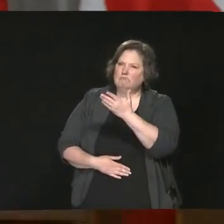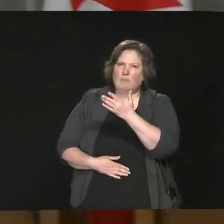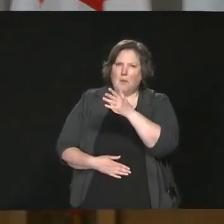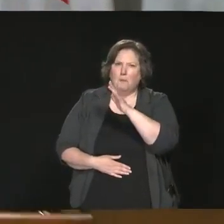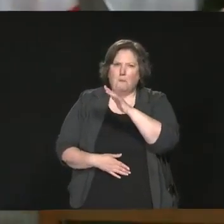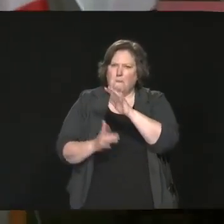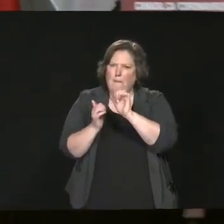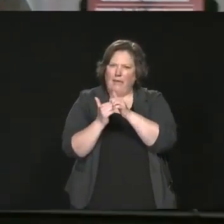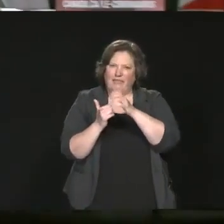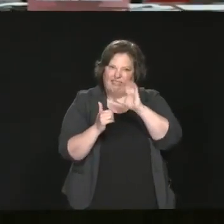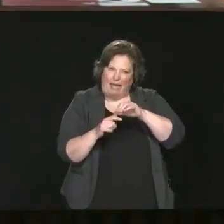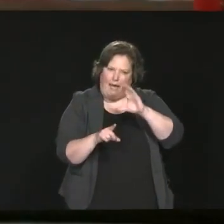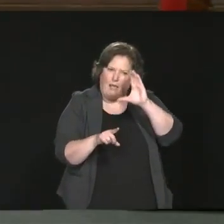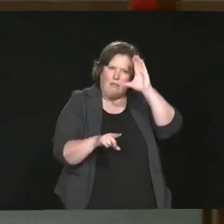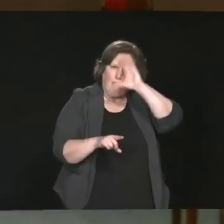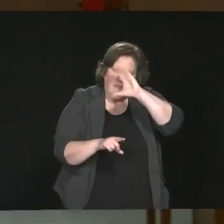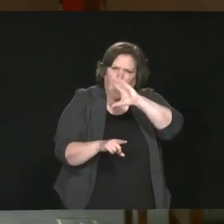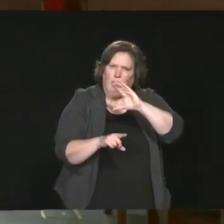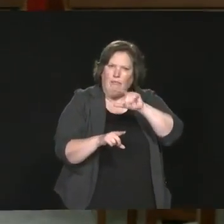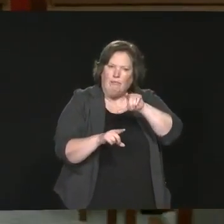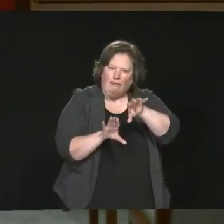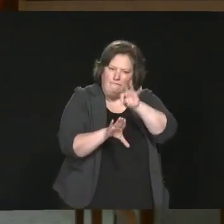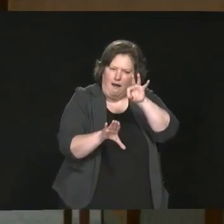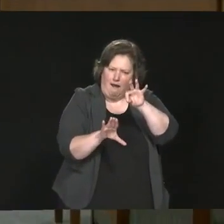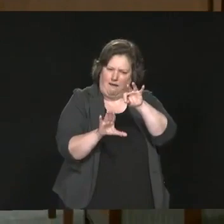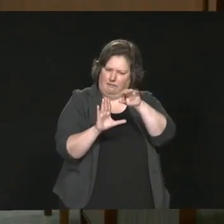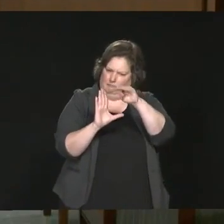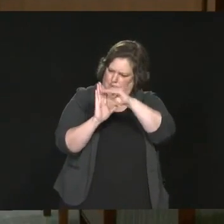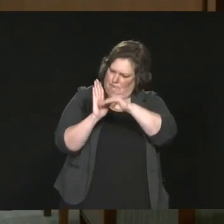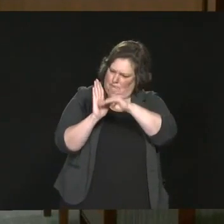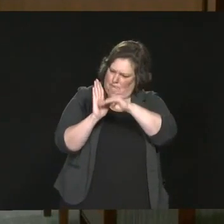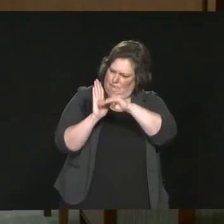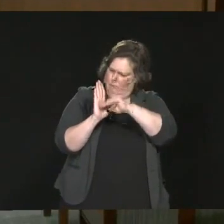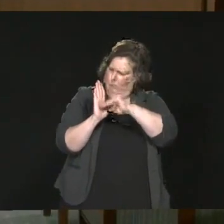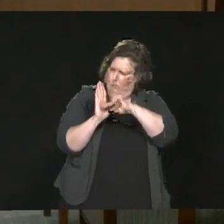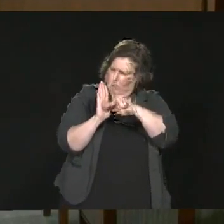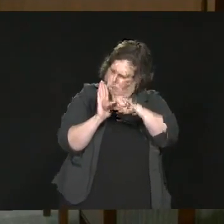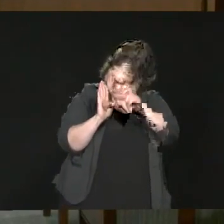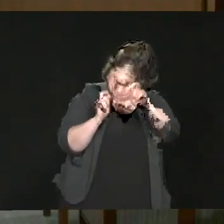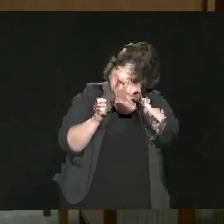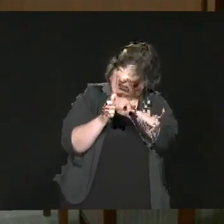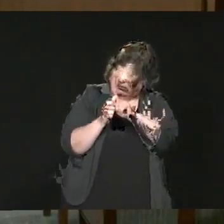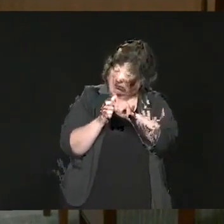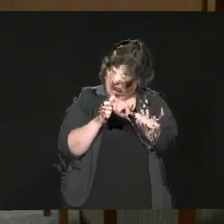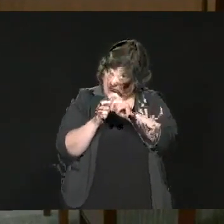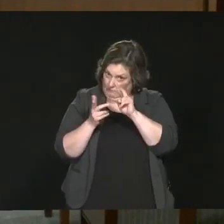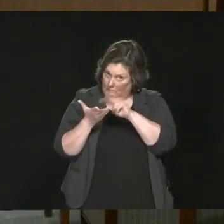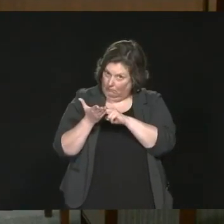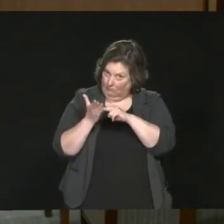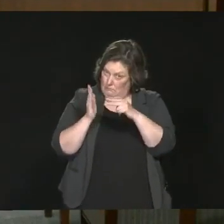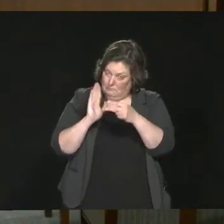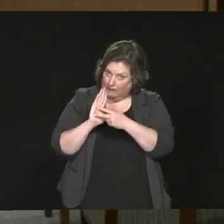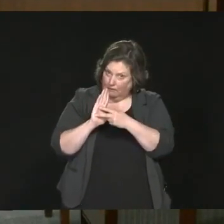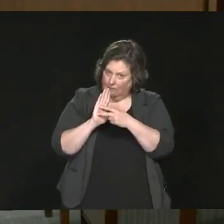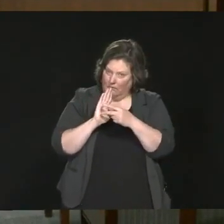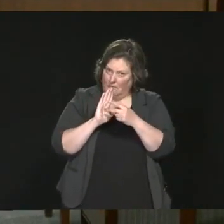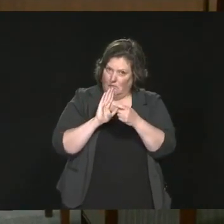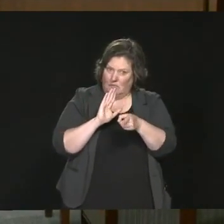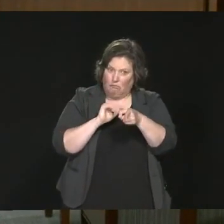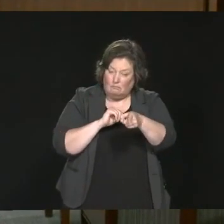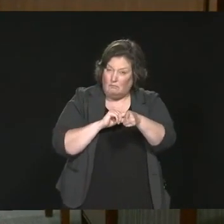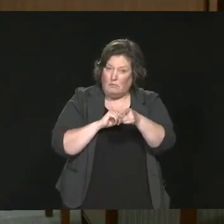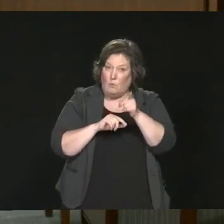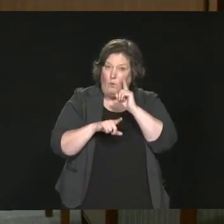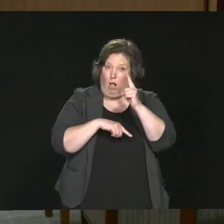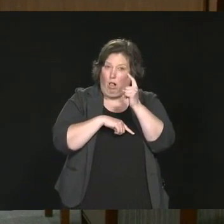donner. Est-ce qu'on parle d'exclure d'entrée de jeu les gens qui avaient fait une double demande à son CEU parce que ce n'est pas à ça qu'on s'attaque? J'aimerais avoir